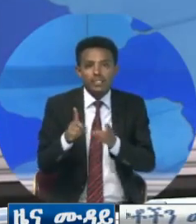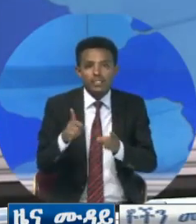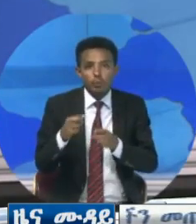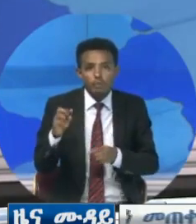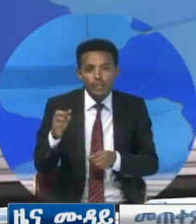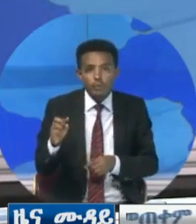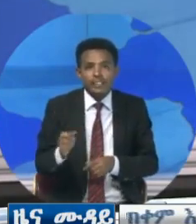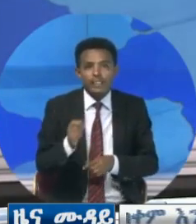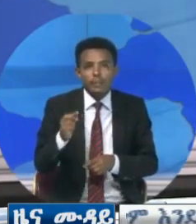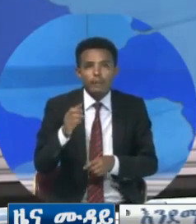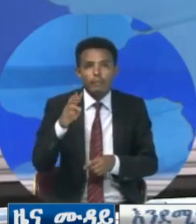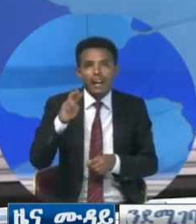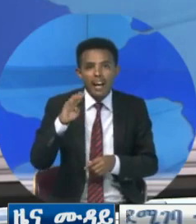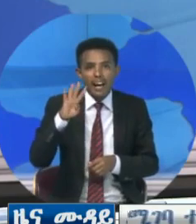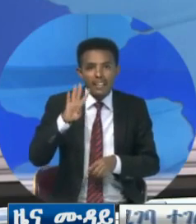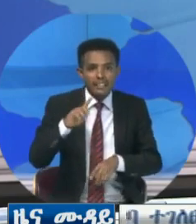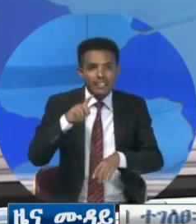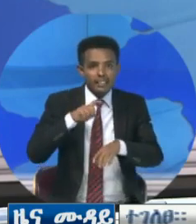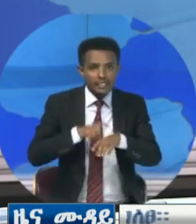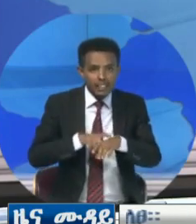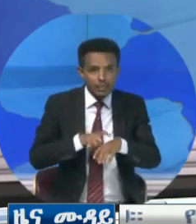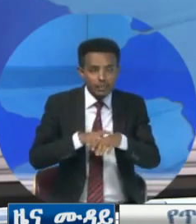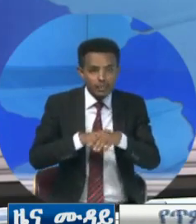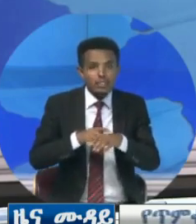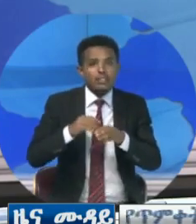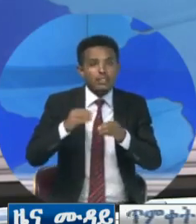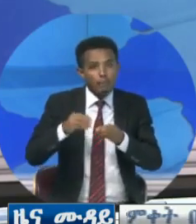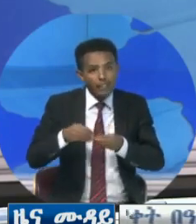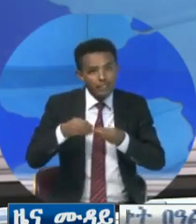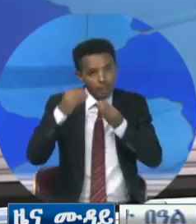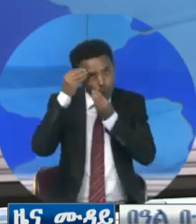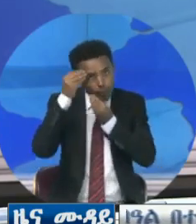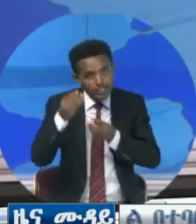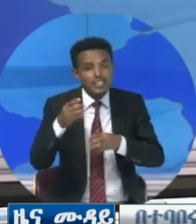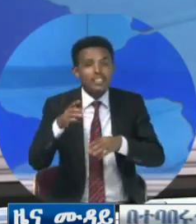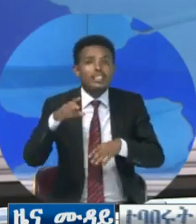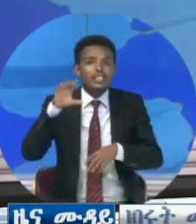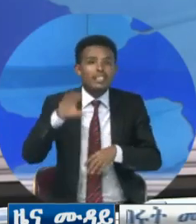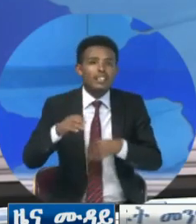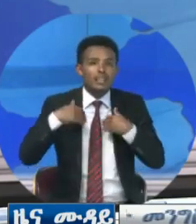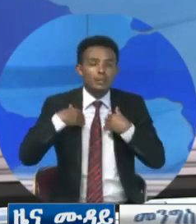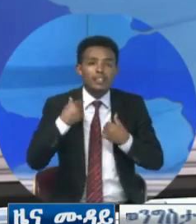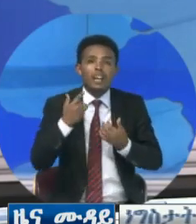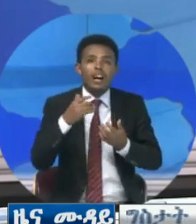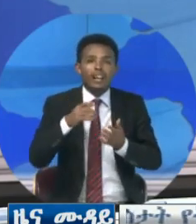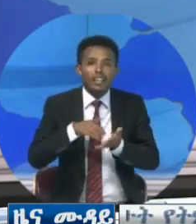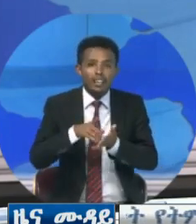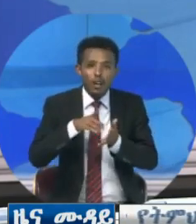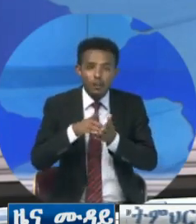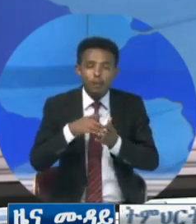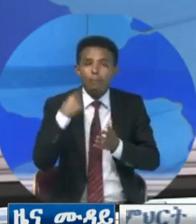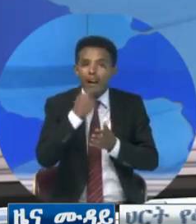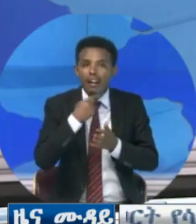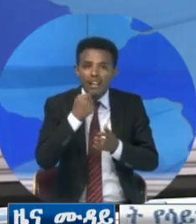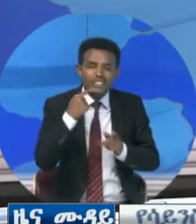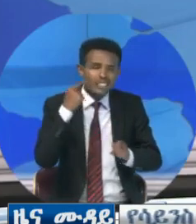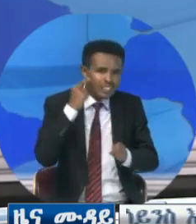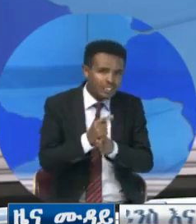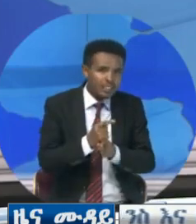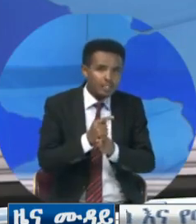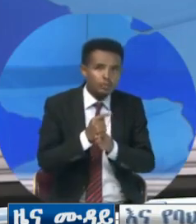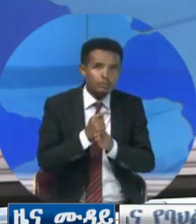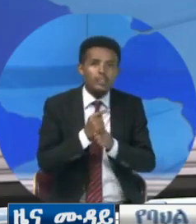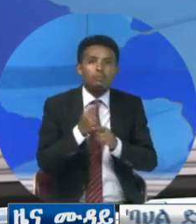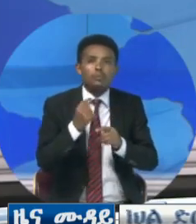ቀበሌ በ24 ሰዓት ውስጥ የማሳወቅ ግዴታ አለበት። አከራዩ የተከራዮችን ማንነት በማጣራት ማረጋገጥና በቤት ውስጥ